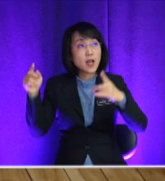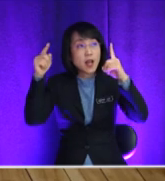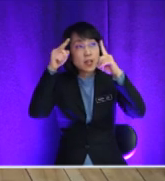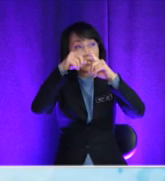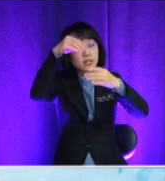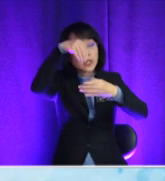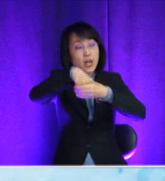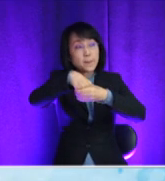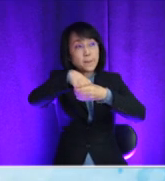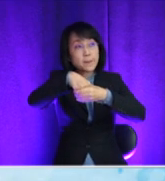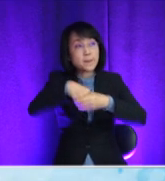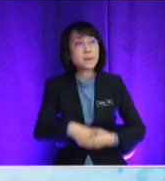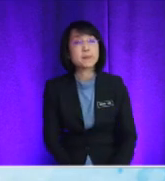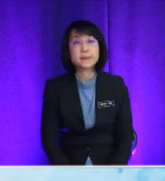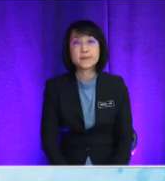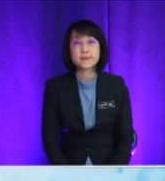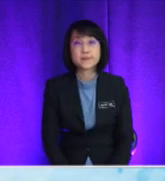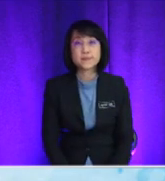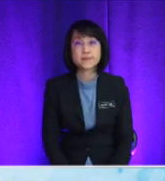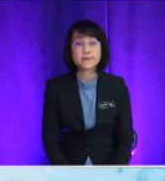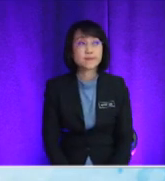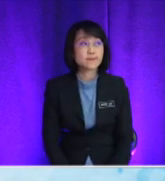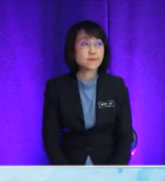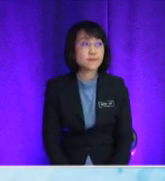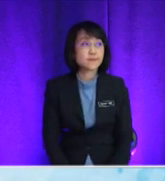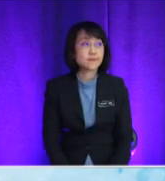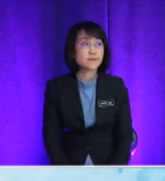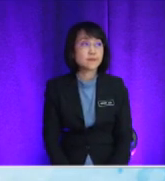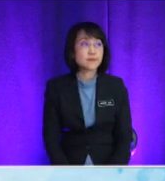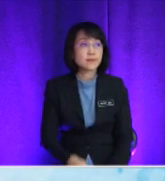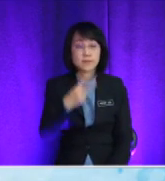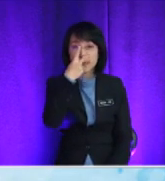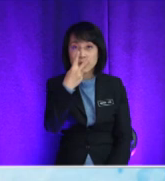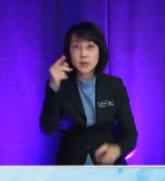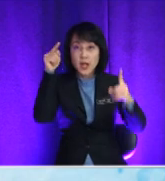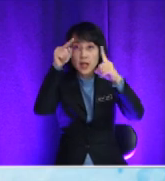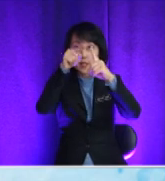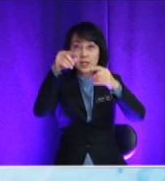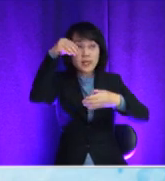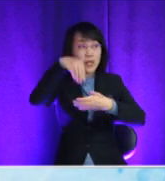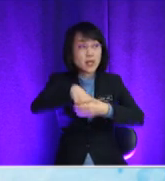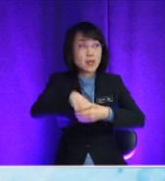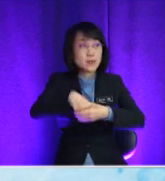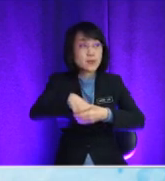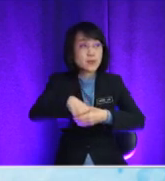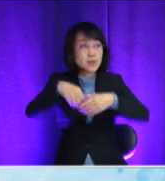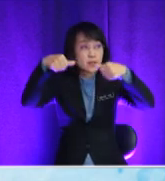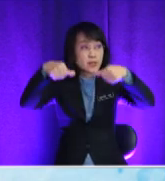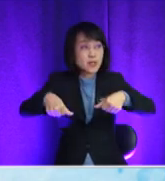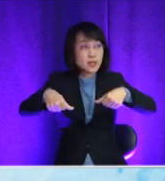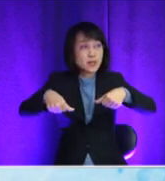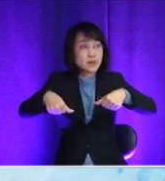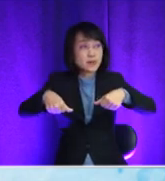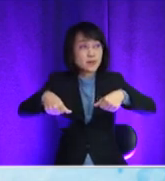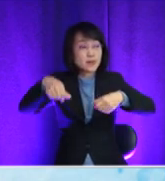kalau kalau Tengok nih dia menghadap ke dalam jadi untuk tekan nih kena bahagian dan